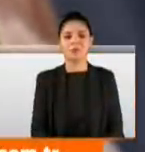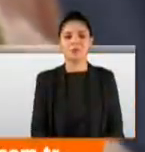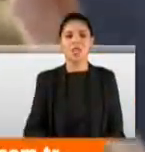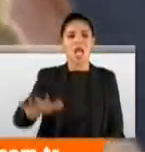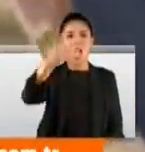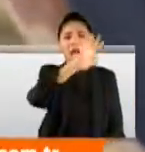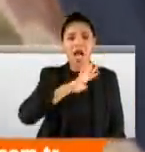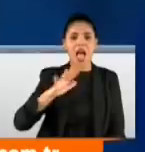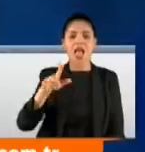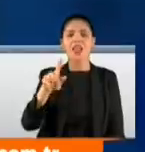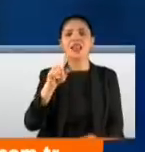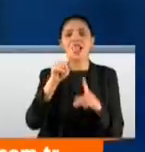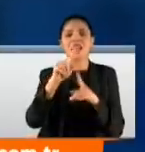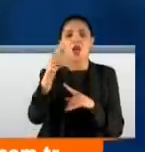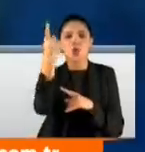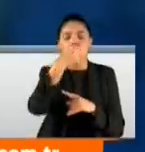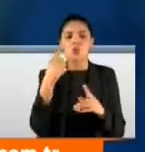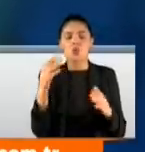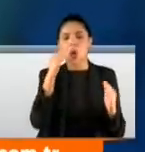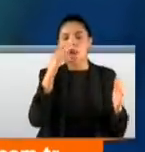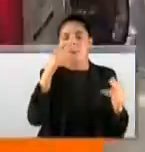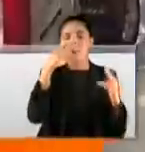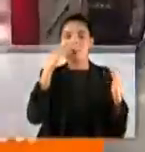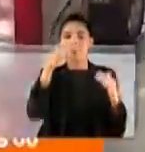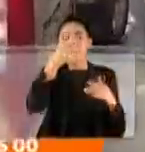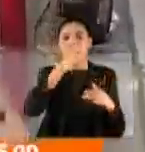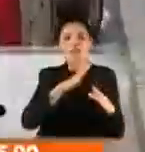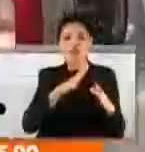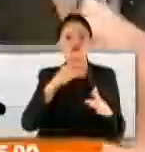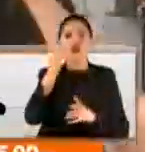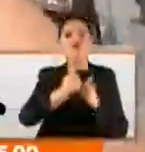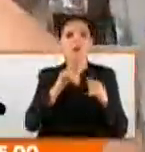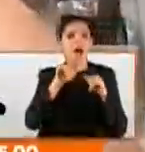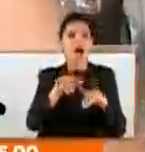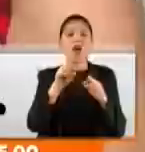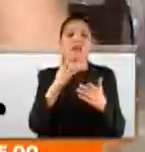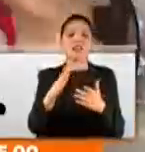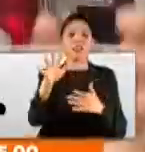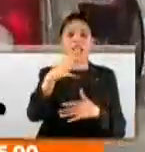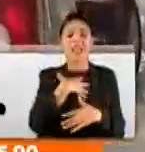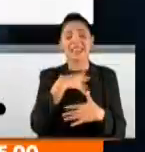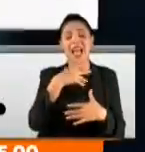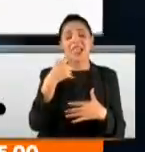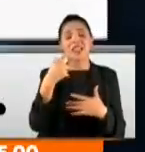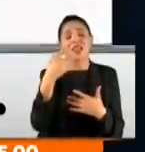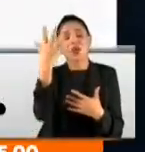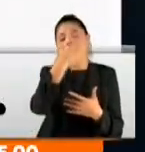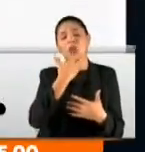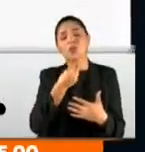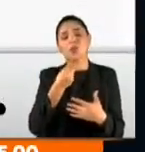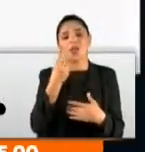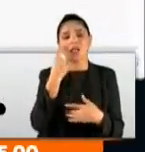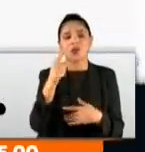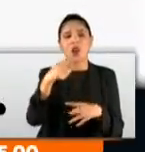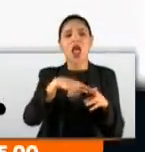herkes birbirinin seri numarası aynı. Aynı fabrika çıkışı. Evet, kime baksak aynı. Herkes kendi güzelliğiyle güzel. Angelina